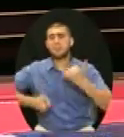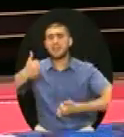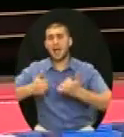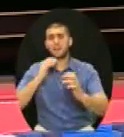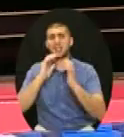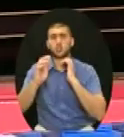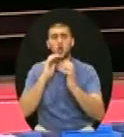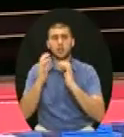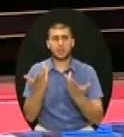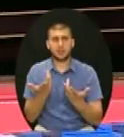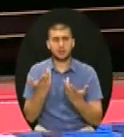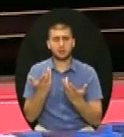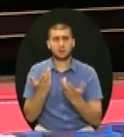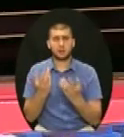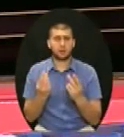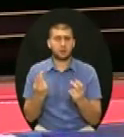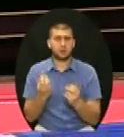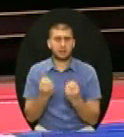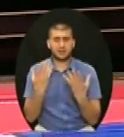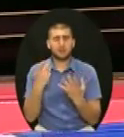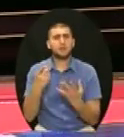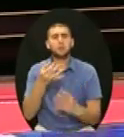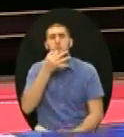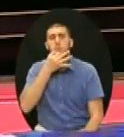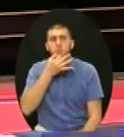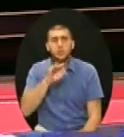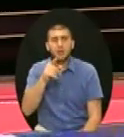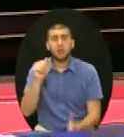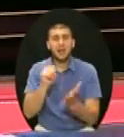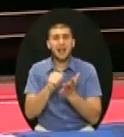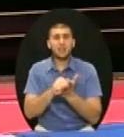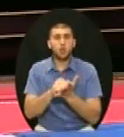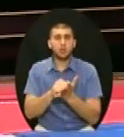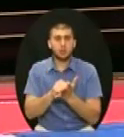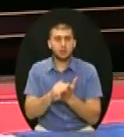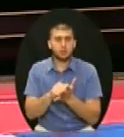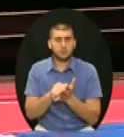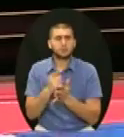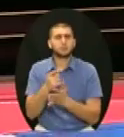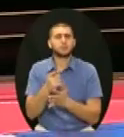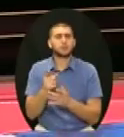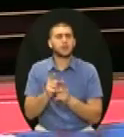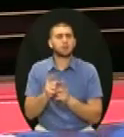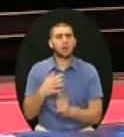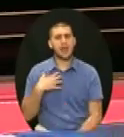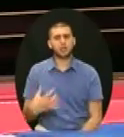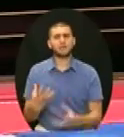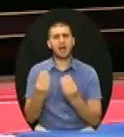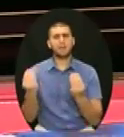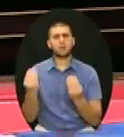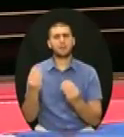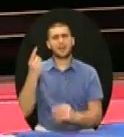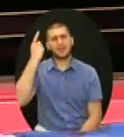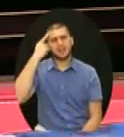בתקשורת המסורתית, והמותר שיש לעיתון המודפס, זה להעשיר ולהרבות בעמודי